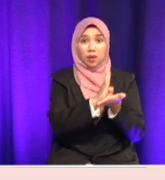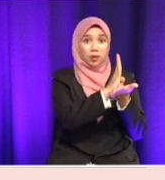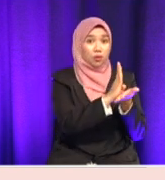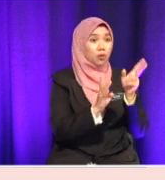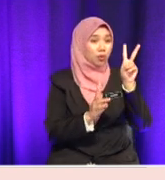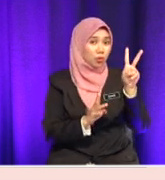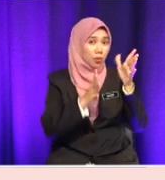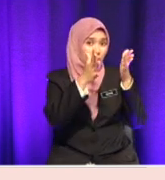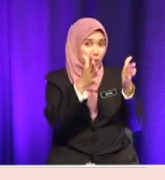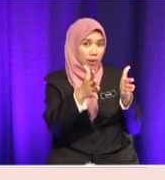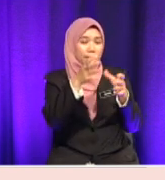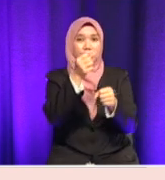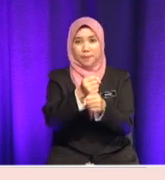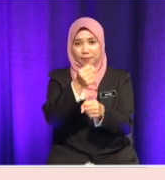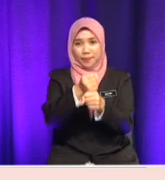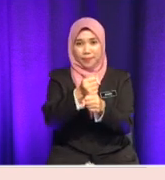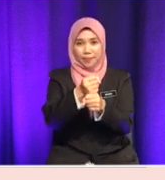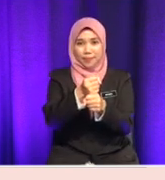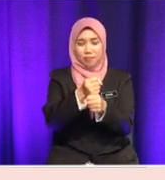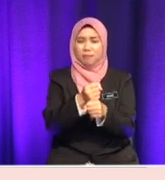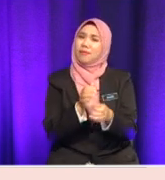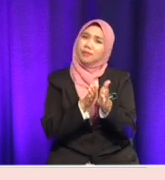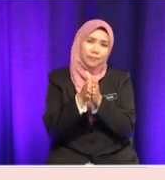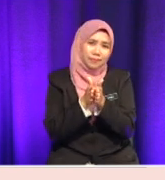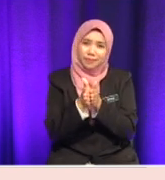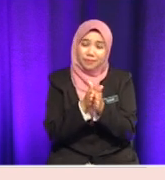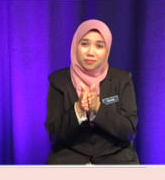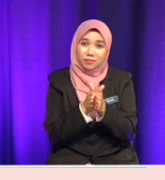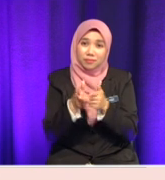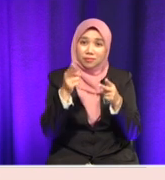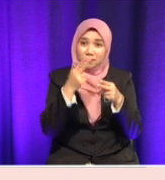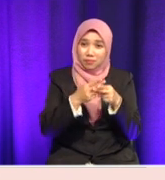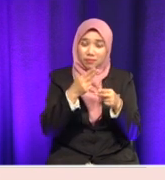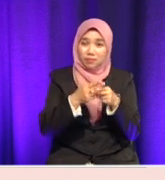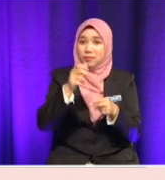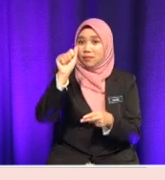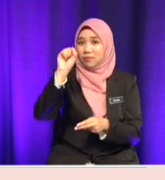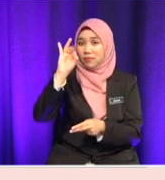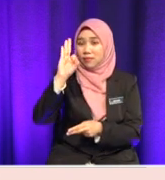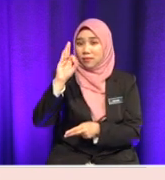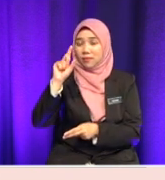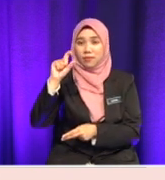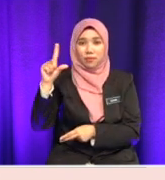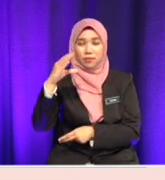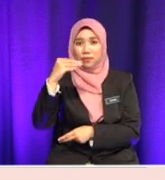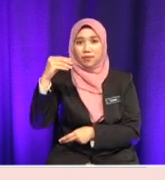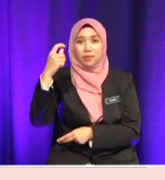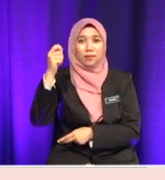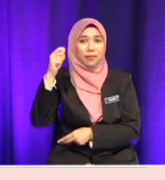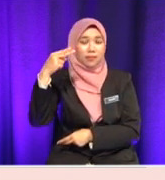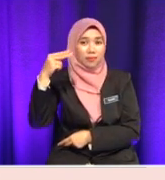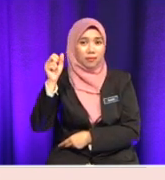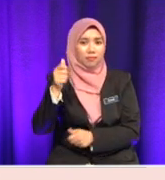pekerja yang sangat rajin yaitu Saipul dan Zahir sejak bulan